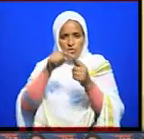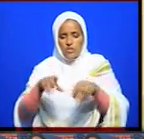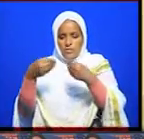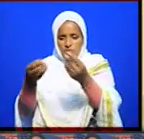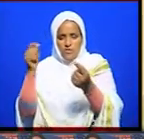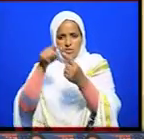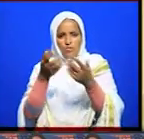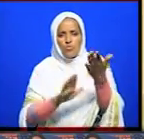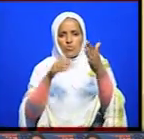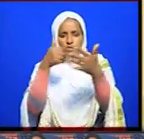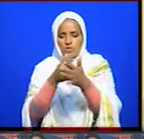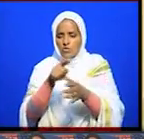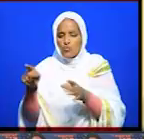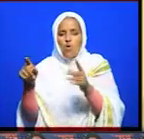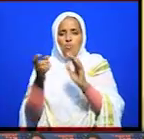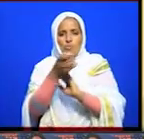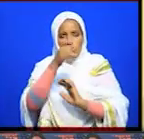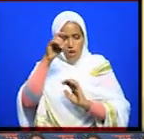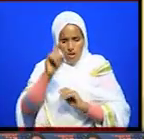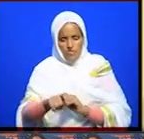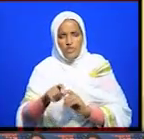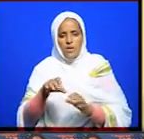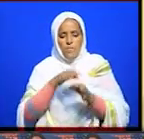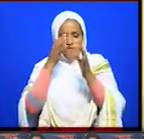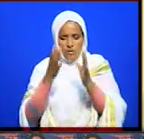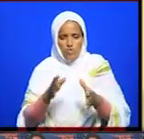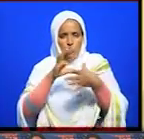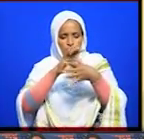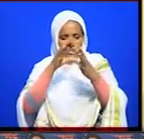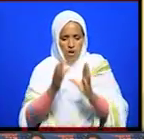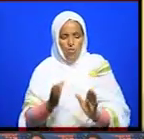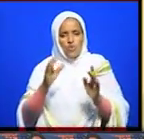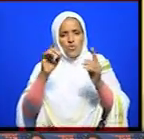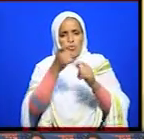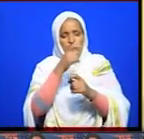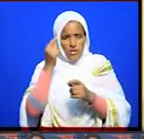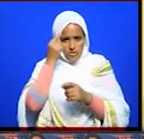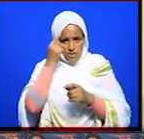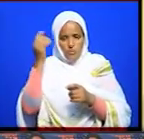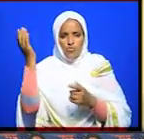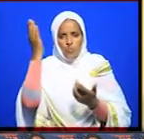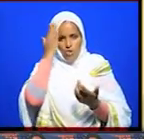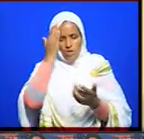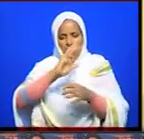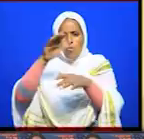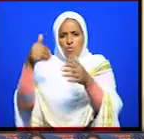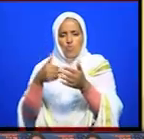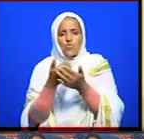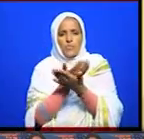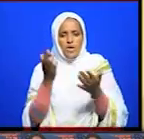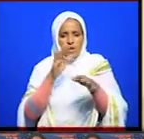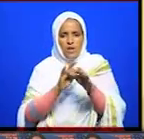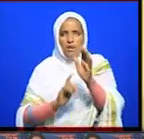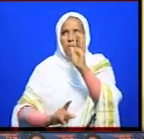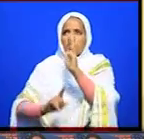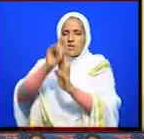አሳልፎ እስከመስጠት እስከሞት ድረስ ለሷ መሆን እንዳለበት መንፈሳዊና ስጋዊ የሆነው አስተሳሰብ እውቀት